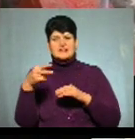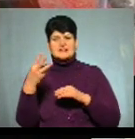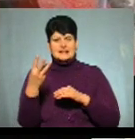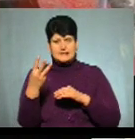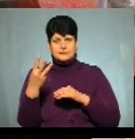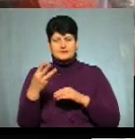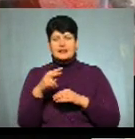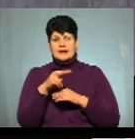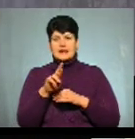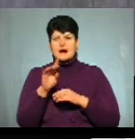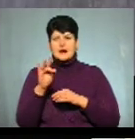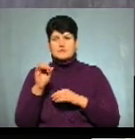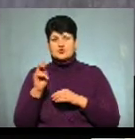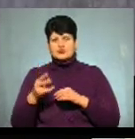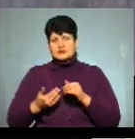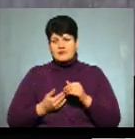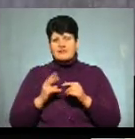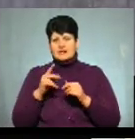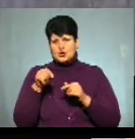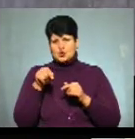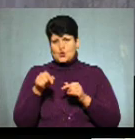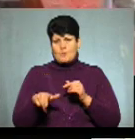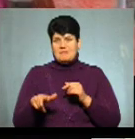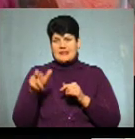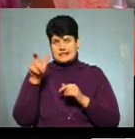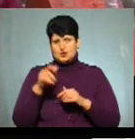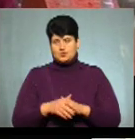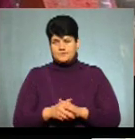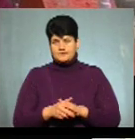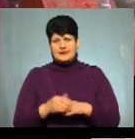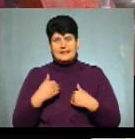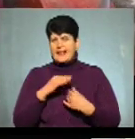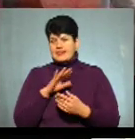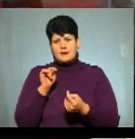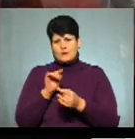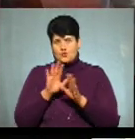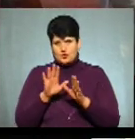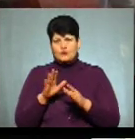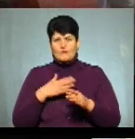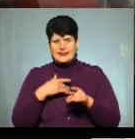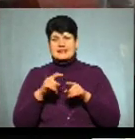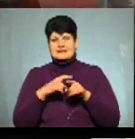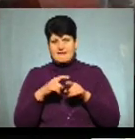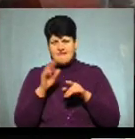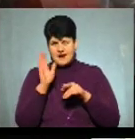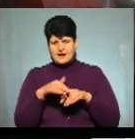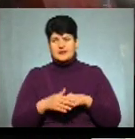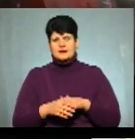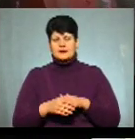Лідія Яремчук мешкає у квартирі цього під'їзду. Я не проти, бо в мене і так заварений